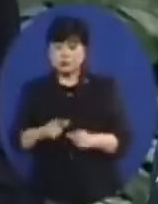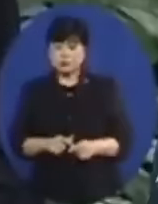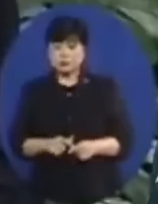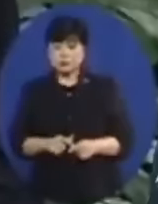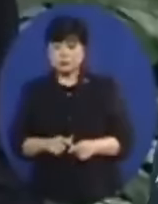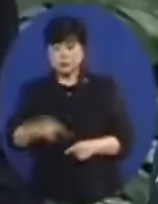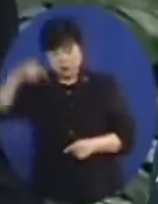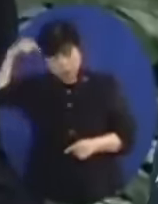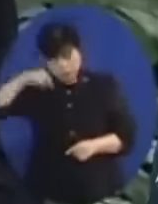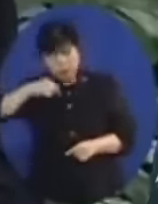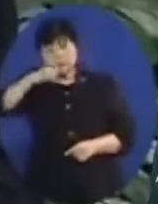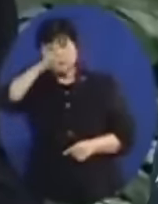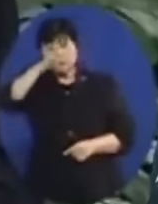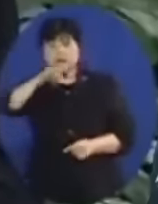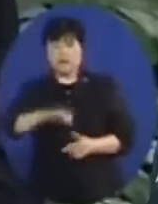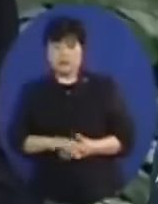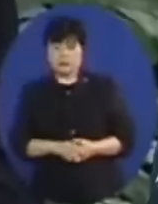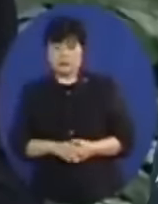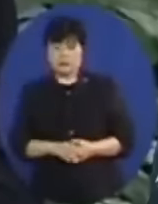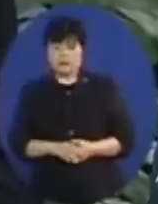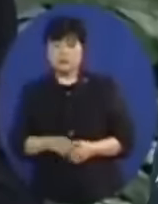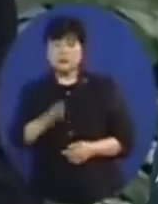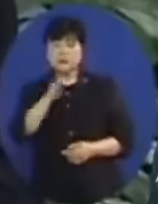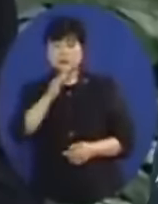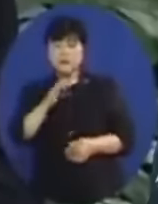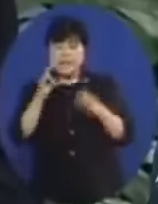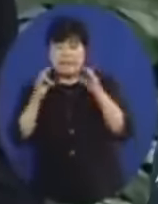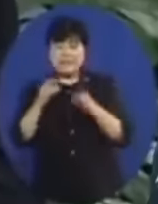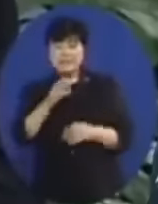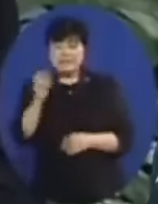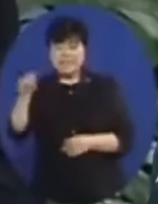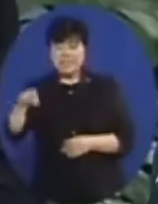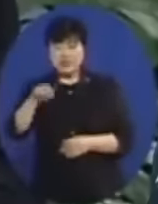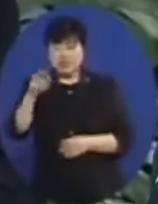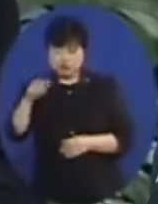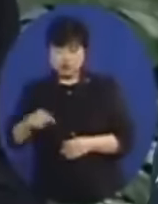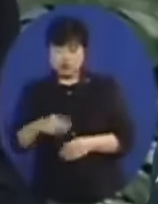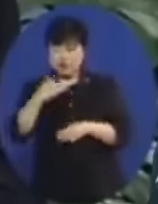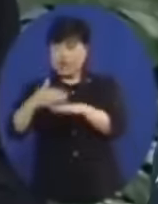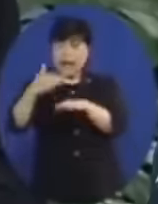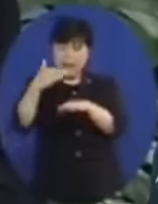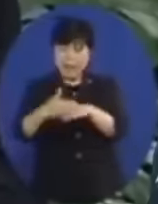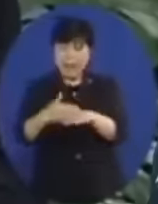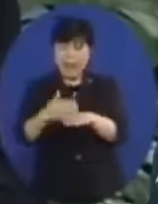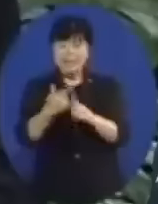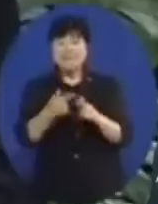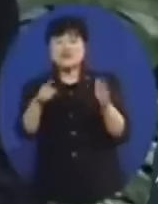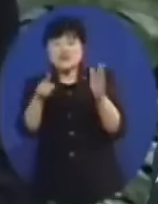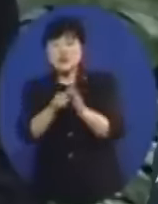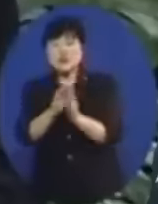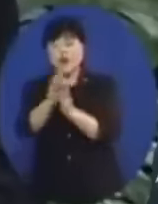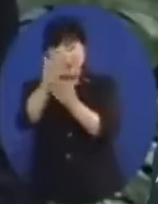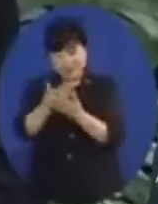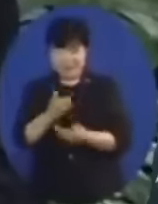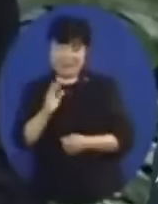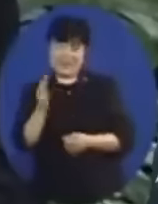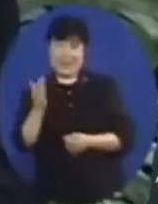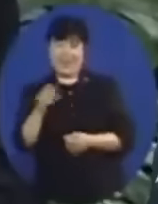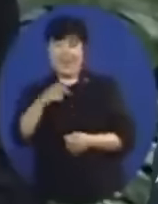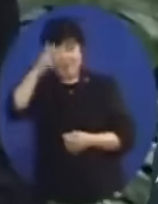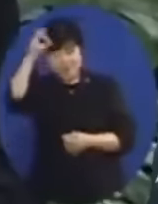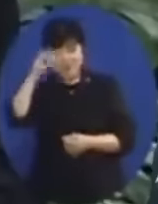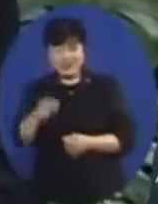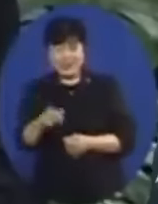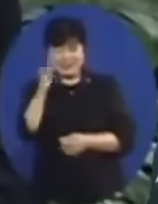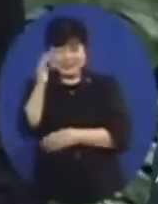것입니다. 김익두 같이 큰 깡패도 예수 믿고 변화되어서 평양